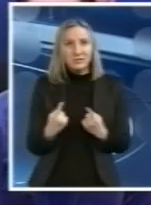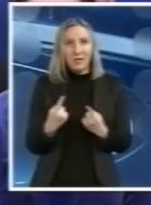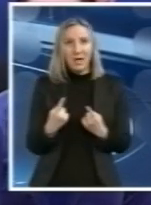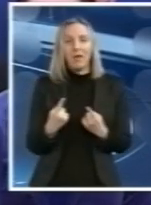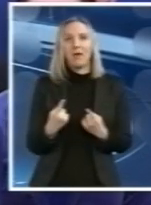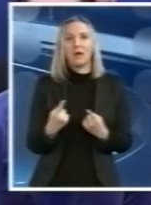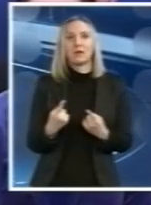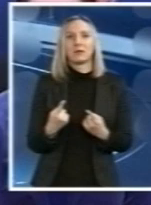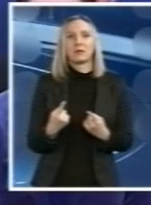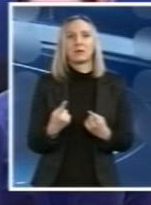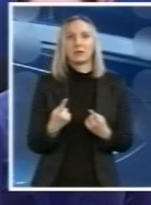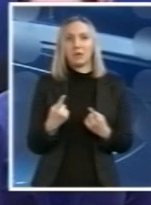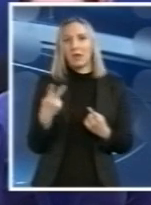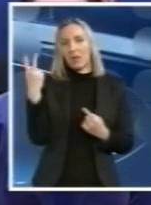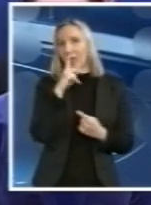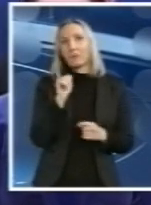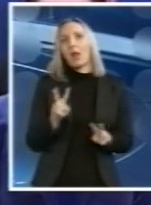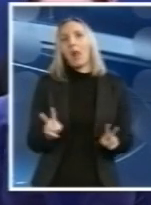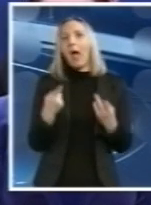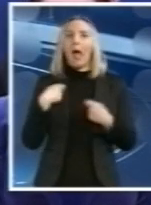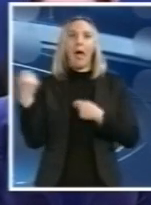smo doneli, naravno, ne lako.